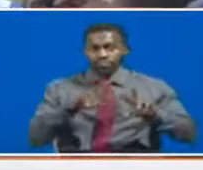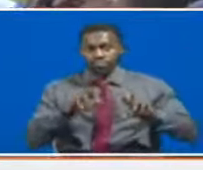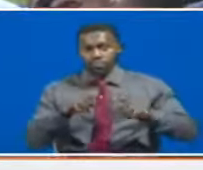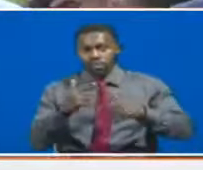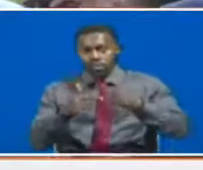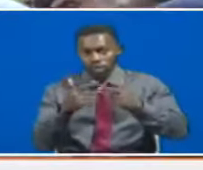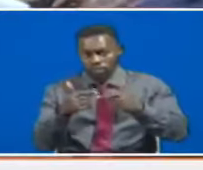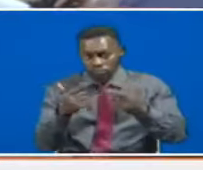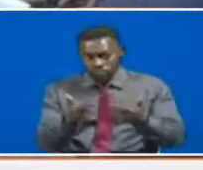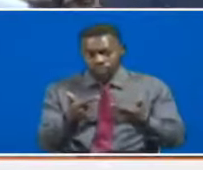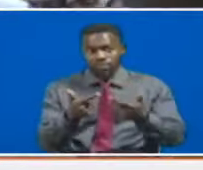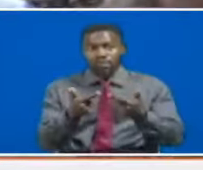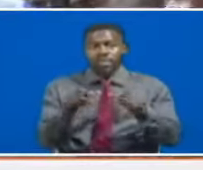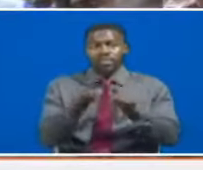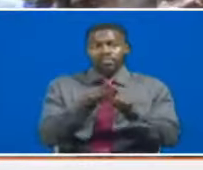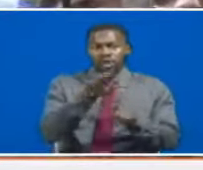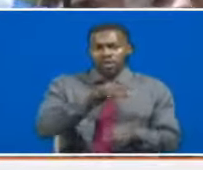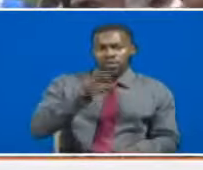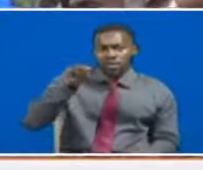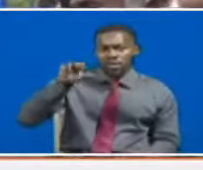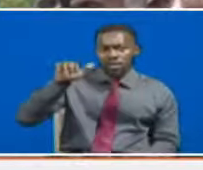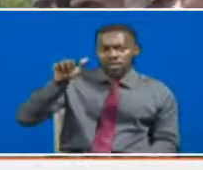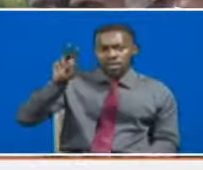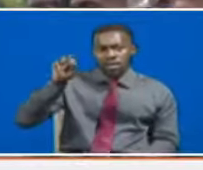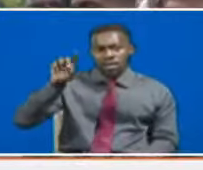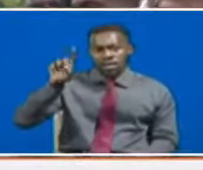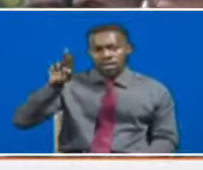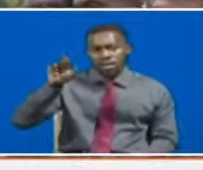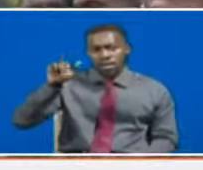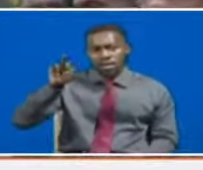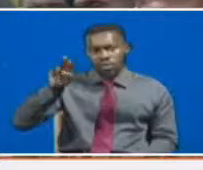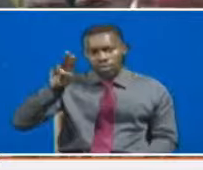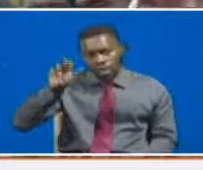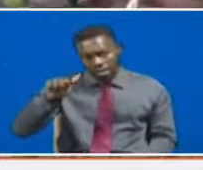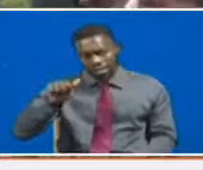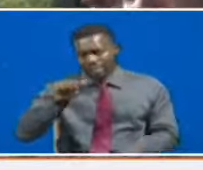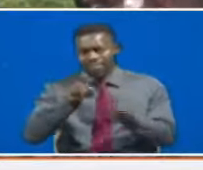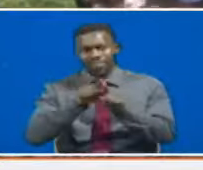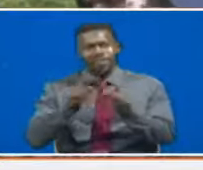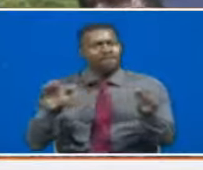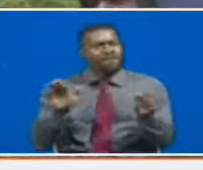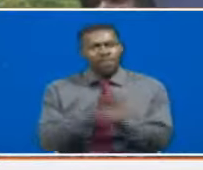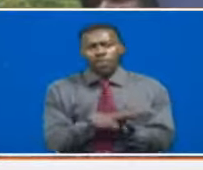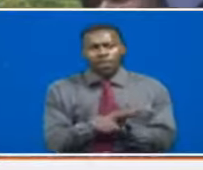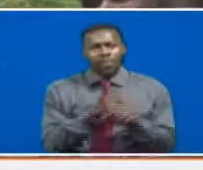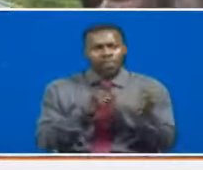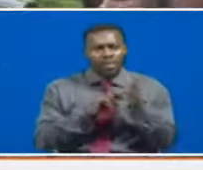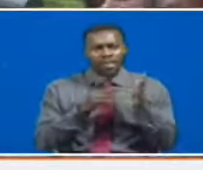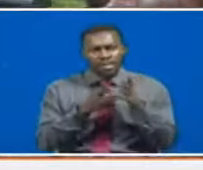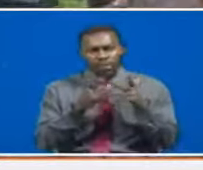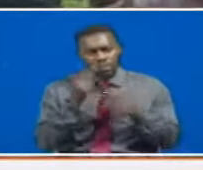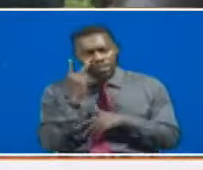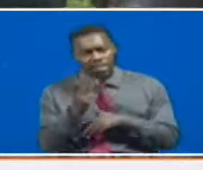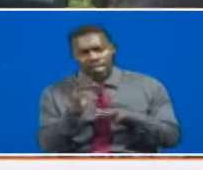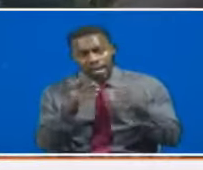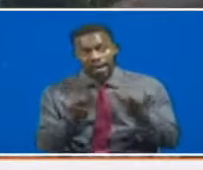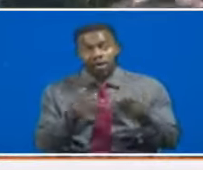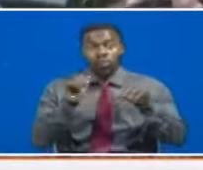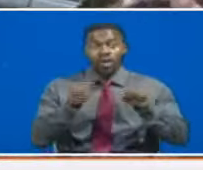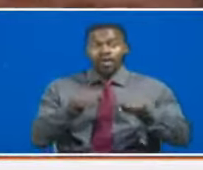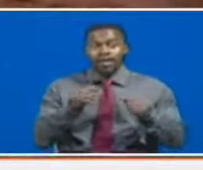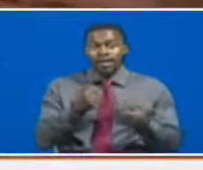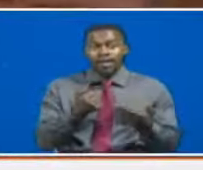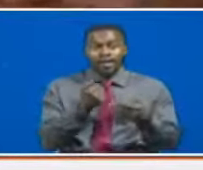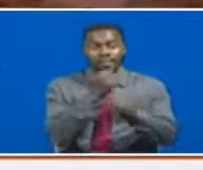nyingi, hata upande wa Nyandaro hapo kwa mpaka yetu kuna dem nyingine ambayo bado imejaa. Tuone ile njisi yenye tunaweza kuzuia